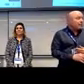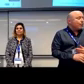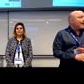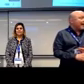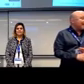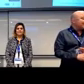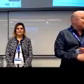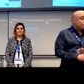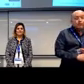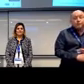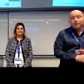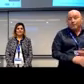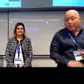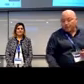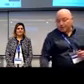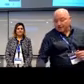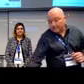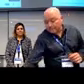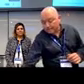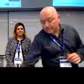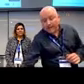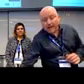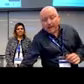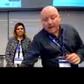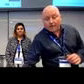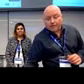vivre pour la réalisation de ce projet.